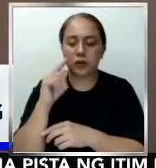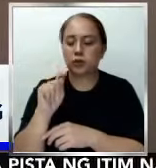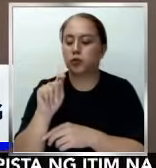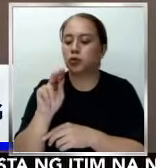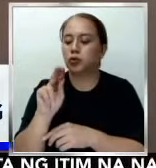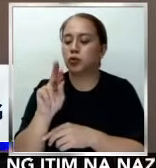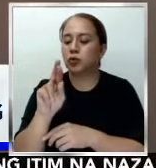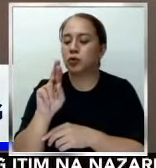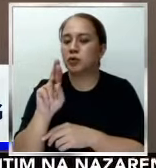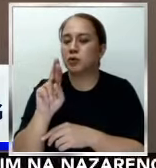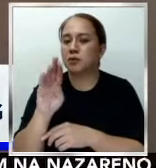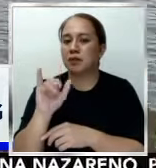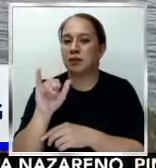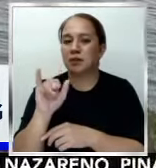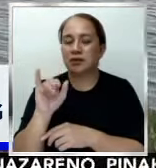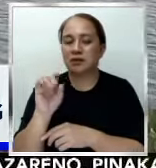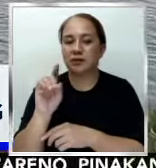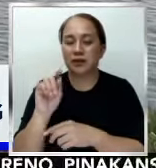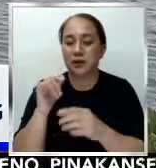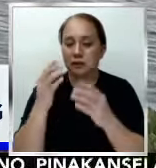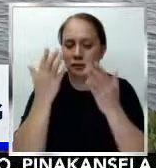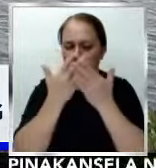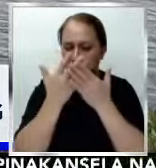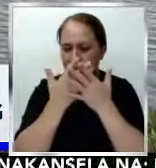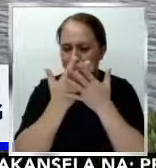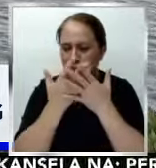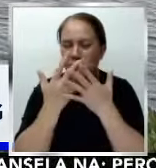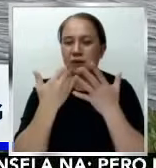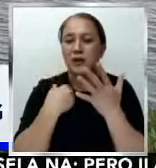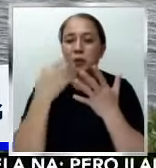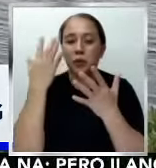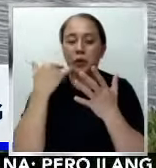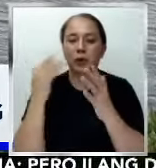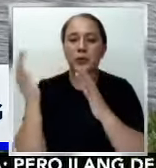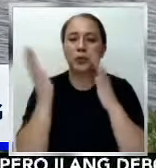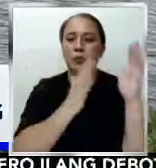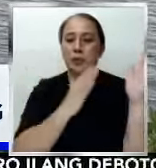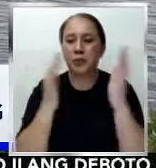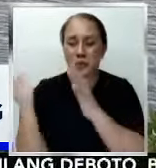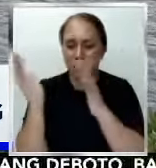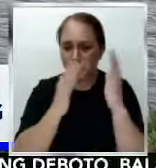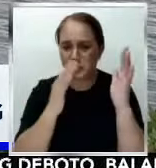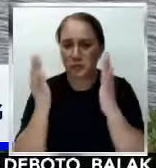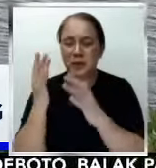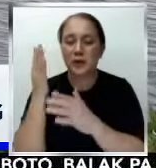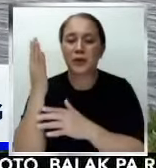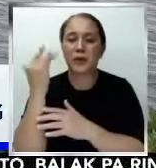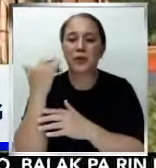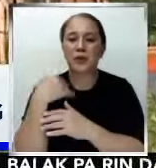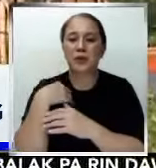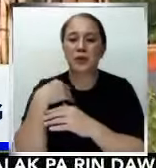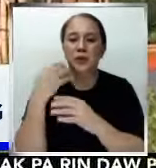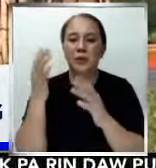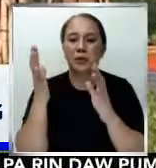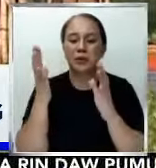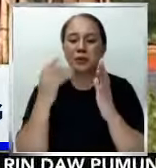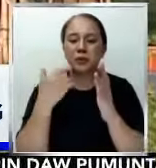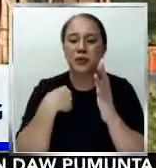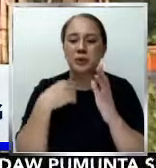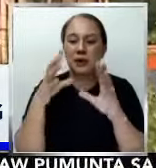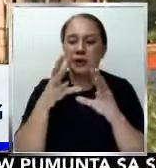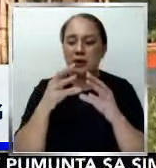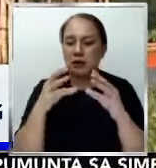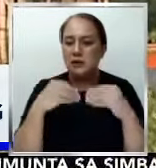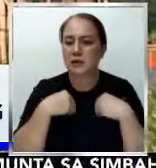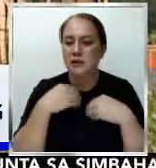na nanggagaling sa Laguna Lake. Dulot daw ito ng hanging amihan na nagpaparami ng sediment sa nakukuha nilang tubig sa lawa. Hindi